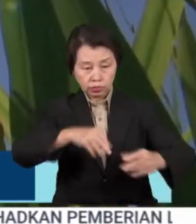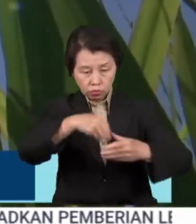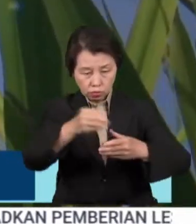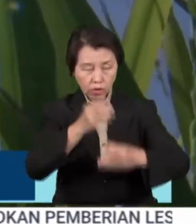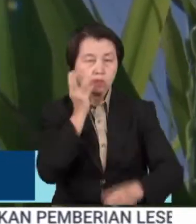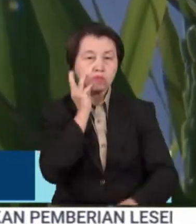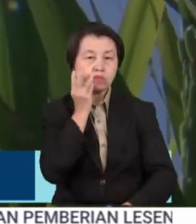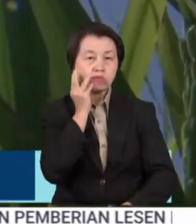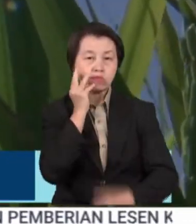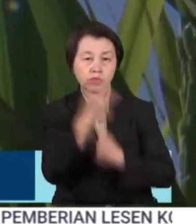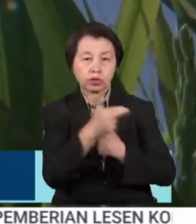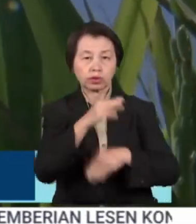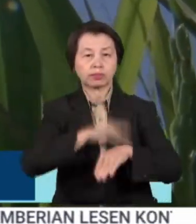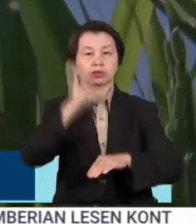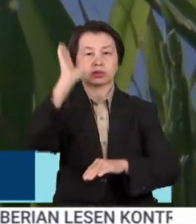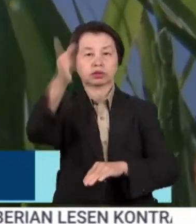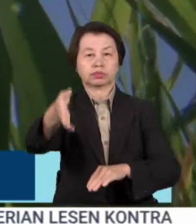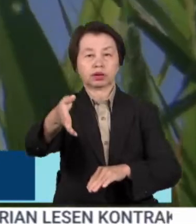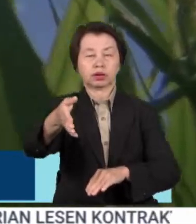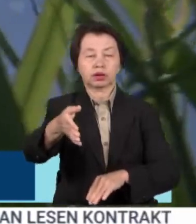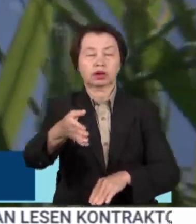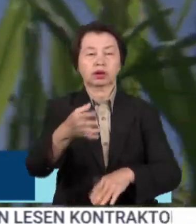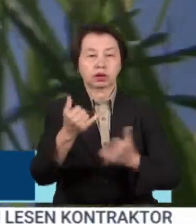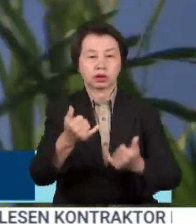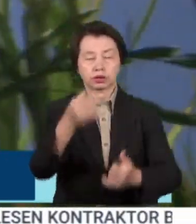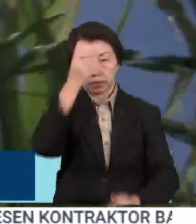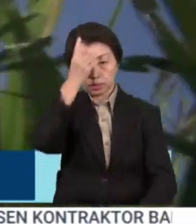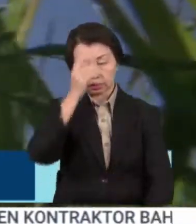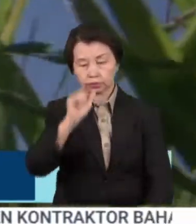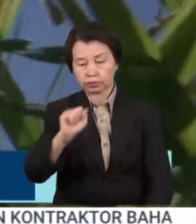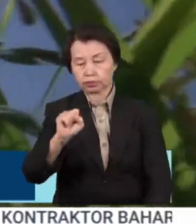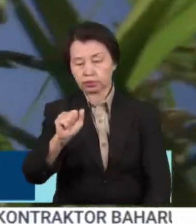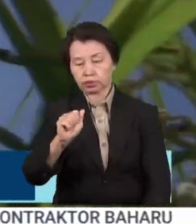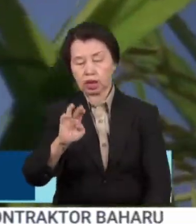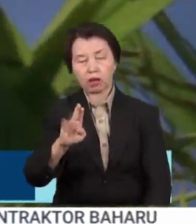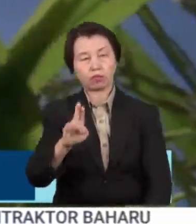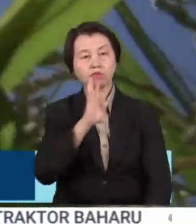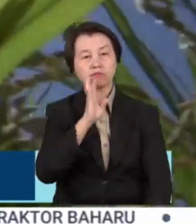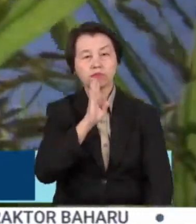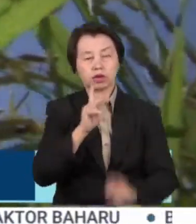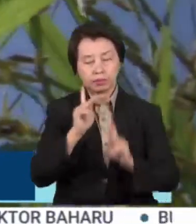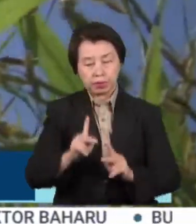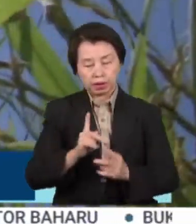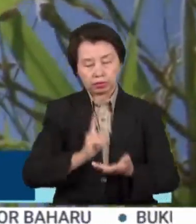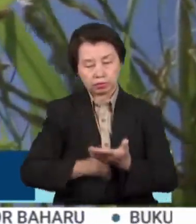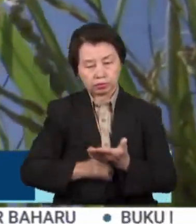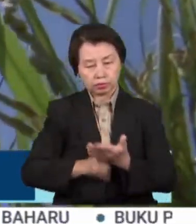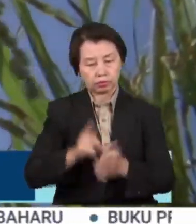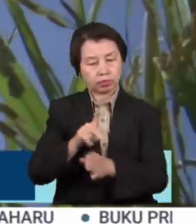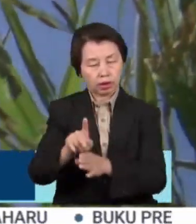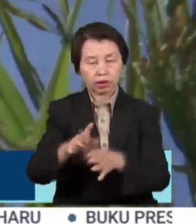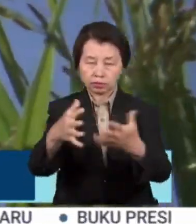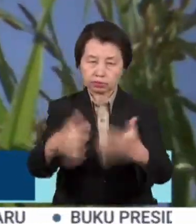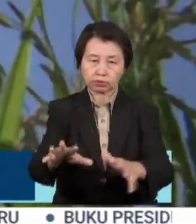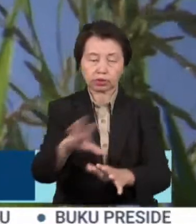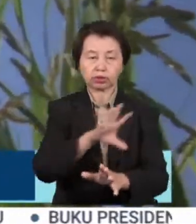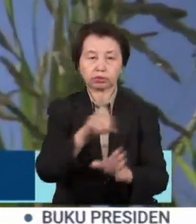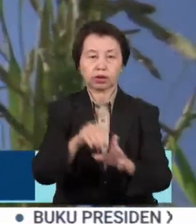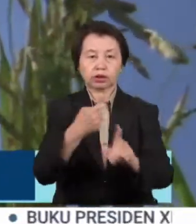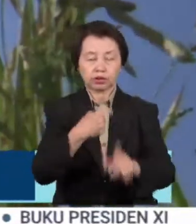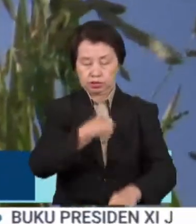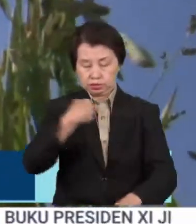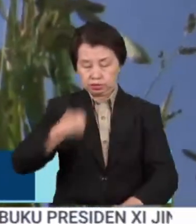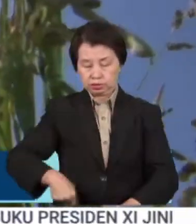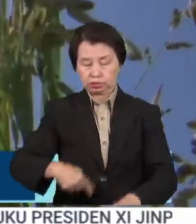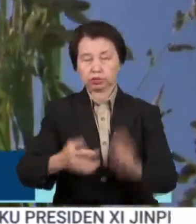beras negara pada masa depan. Menteri-Nya, Datuk Seri Mohd Sabu berkata pihaknya telah berbincang dengan pakar berkaitan termasuk dari China